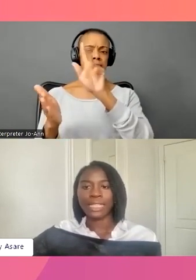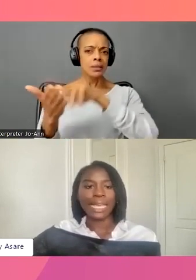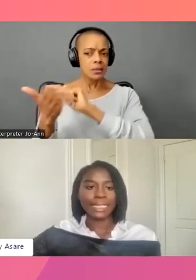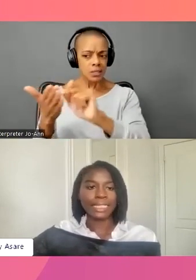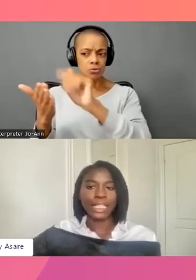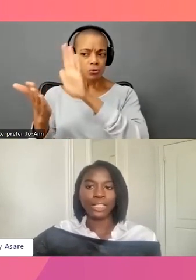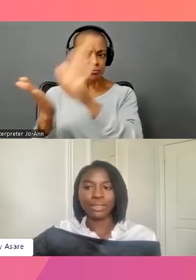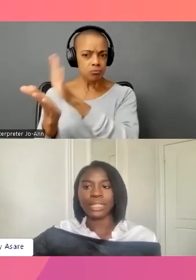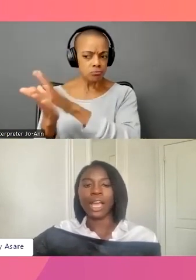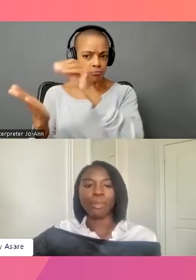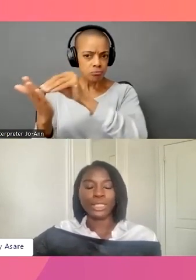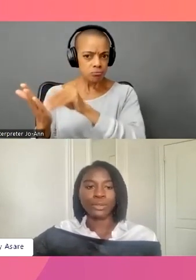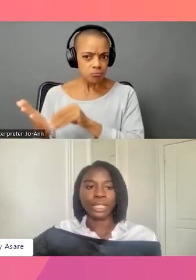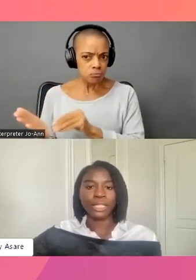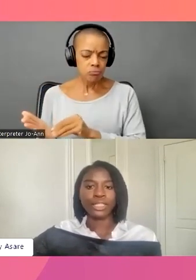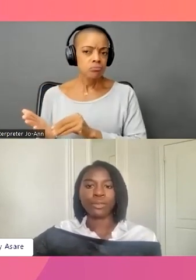Alors,